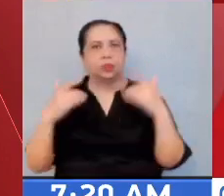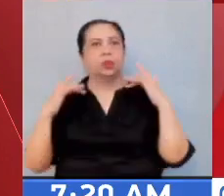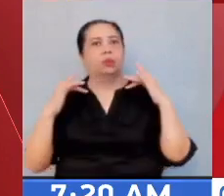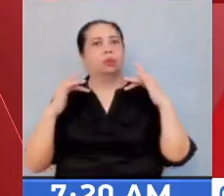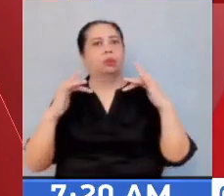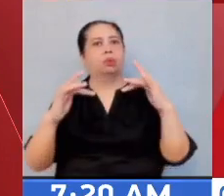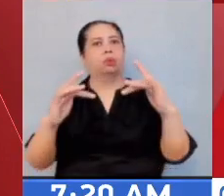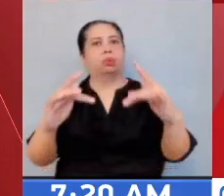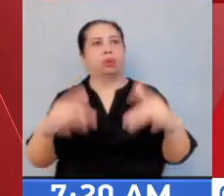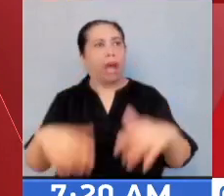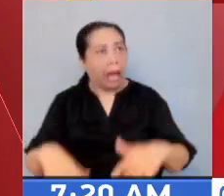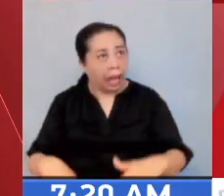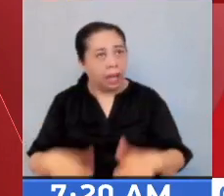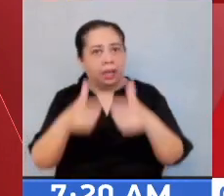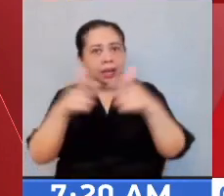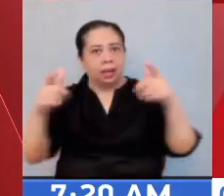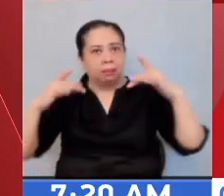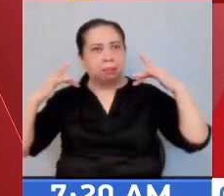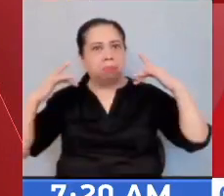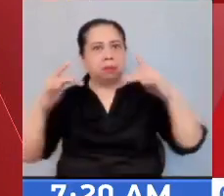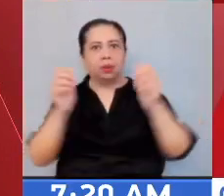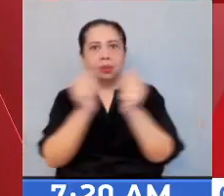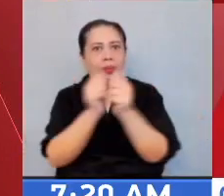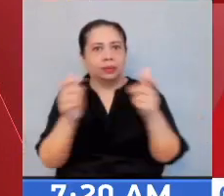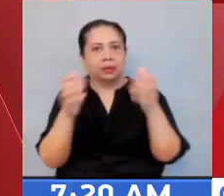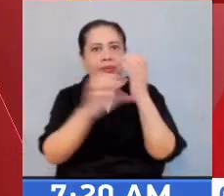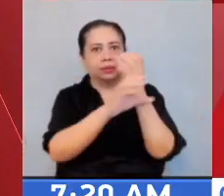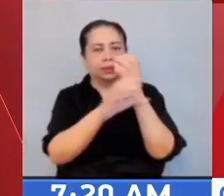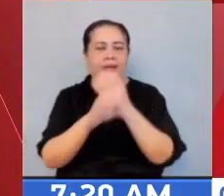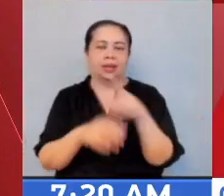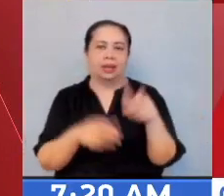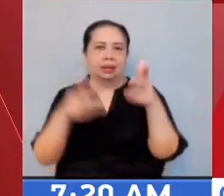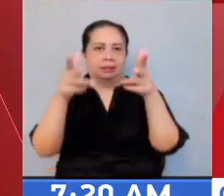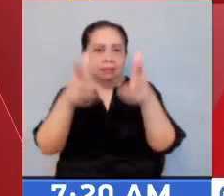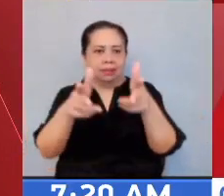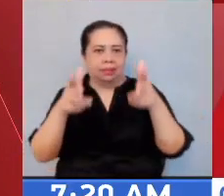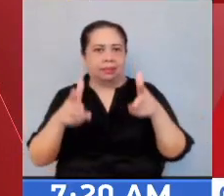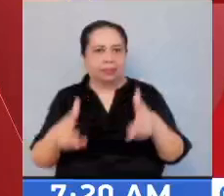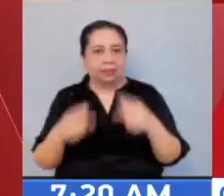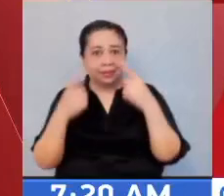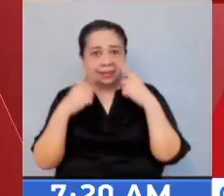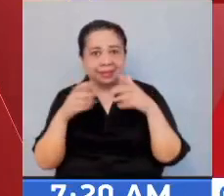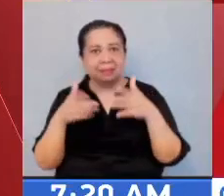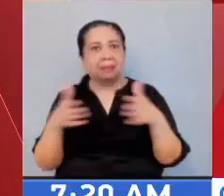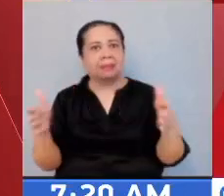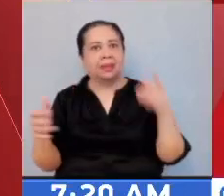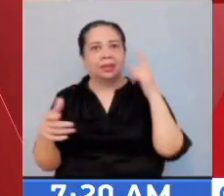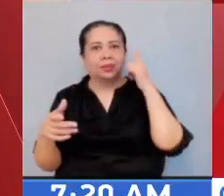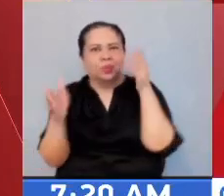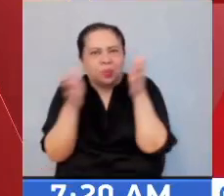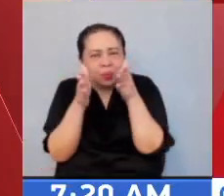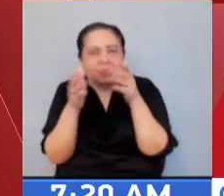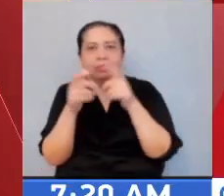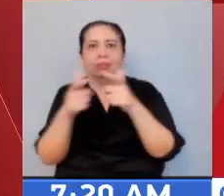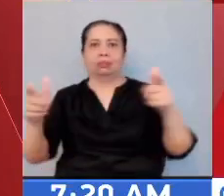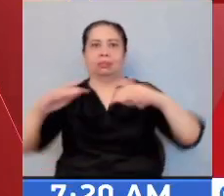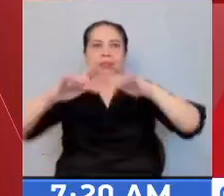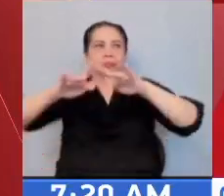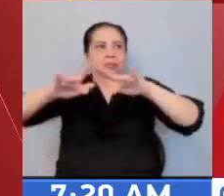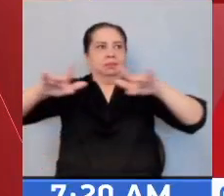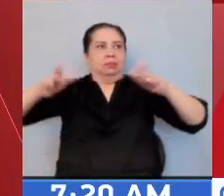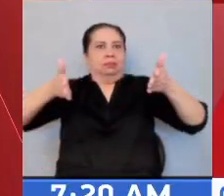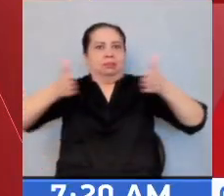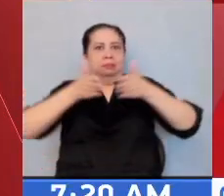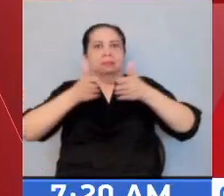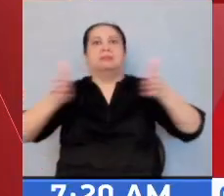walang mga sasakyan sa magkabilang side. Oo. Nakita mo, malapad pala yung kalsada. Yun nga, malapad pala yung kalsada at